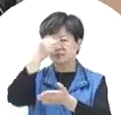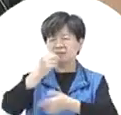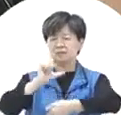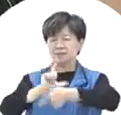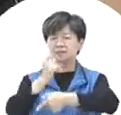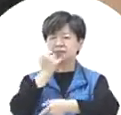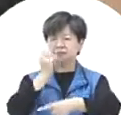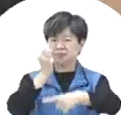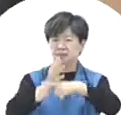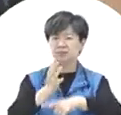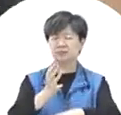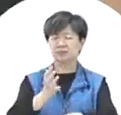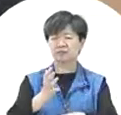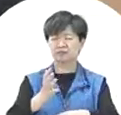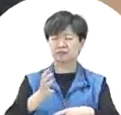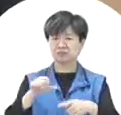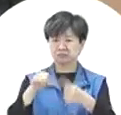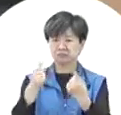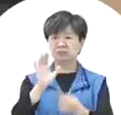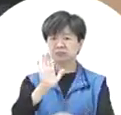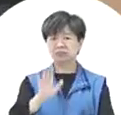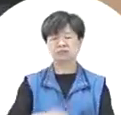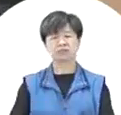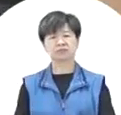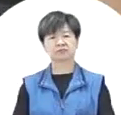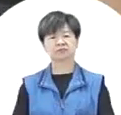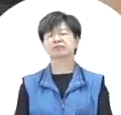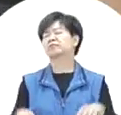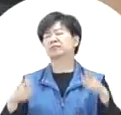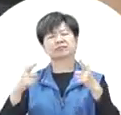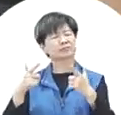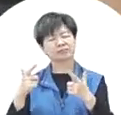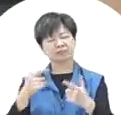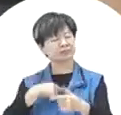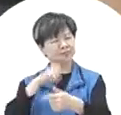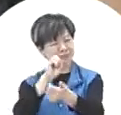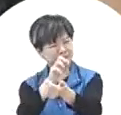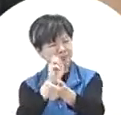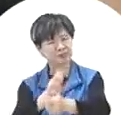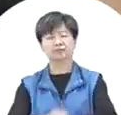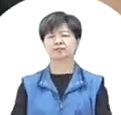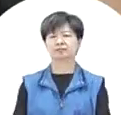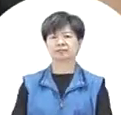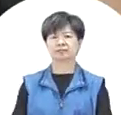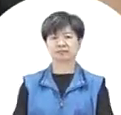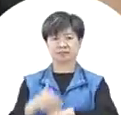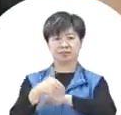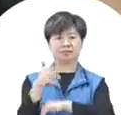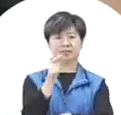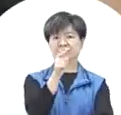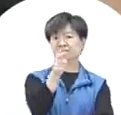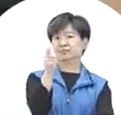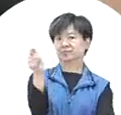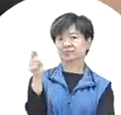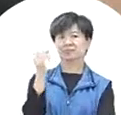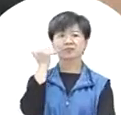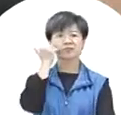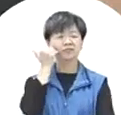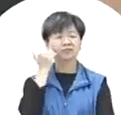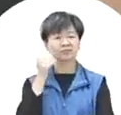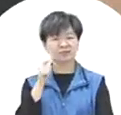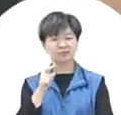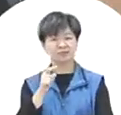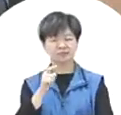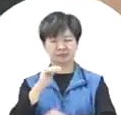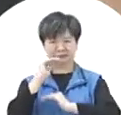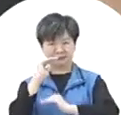的优惠。那我们这个 不是，我现在要跟你讲的是，我要讲的就是说，以偏乡地区来讲，如果你们只局限